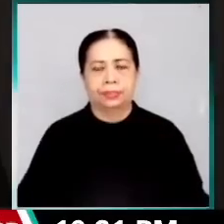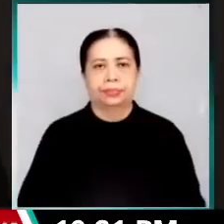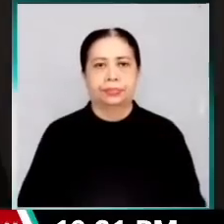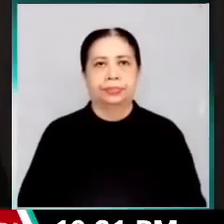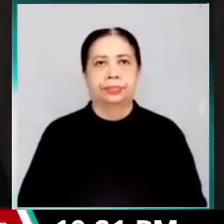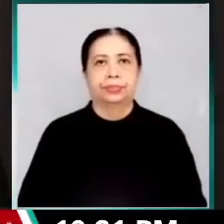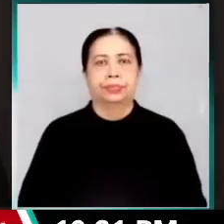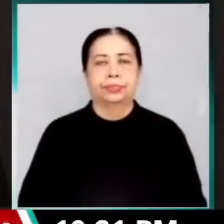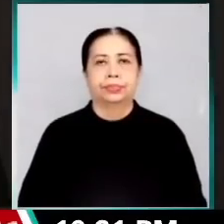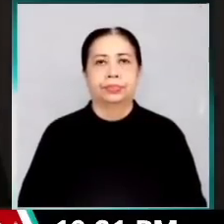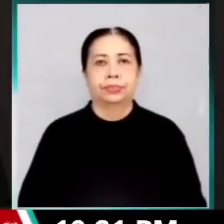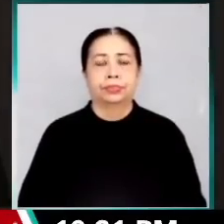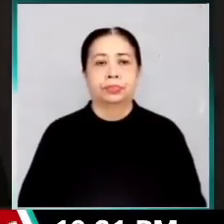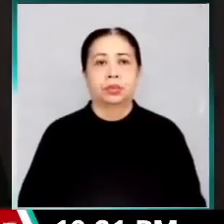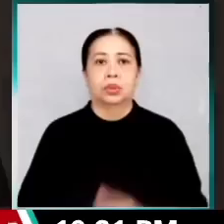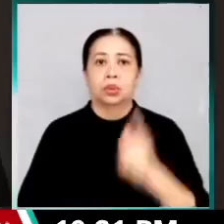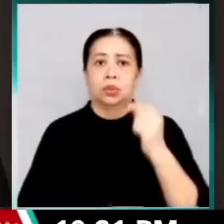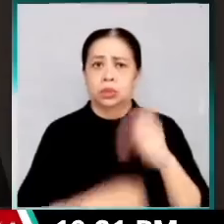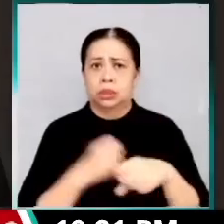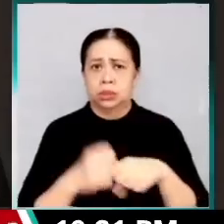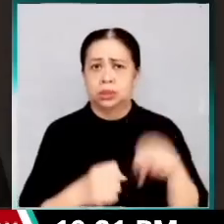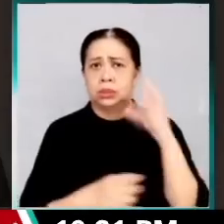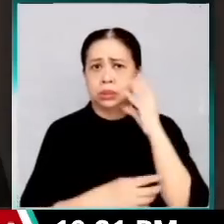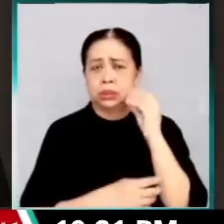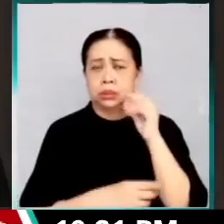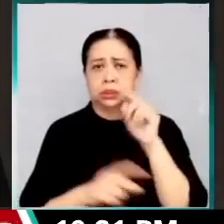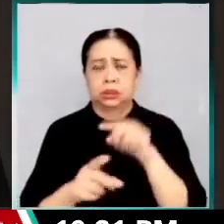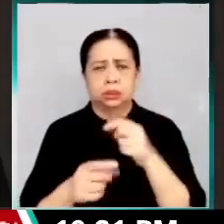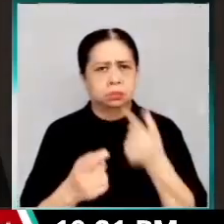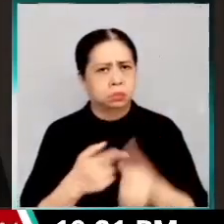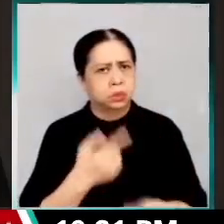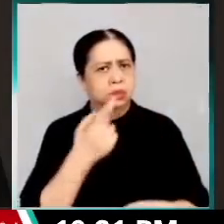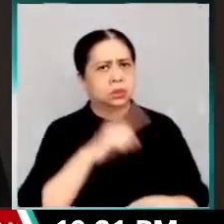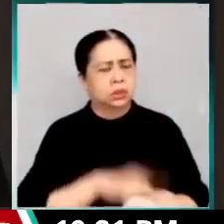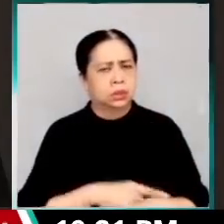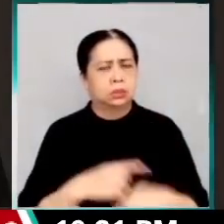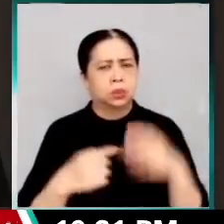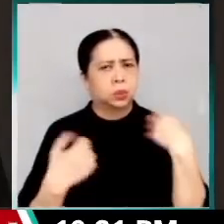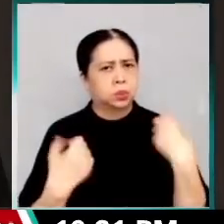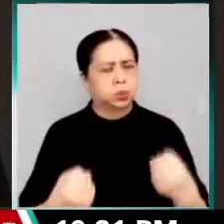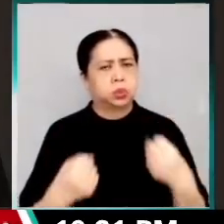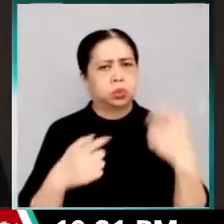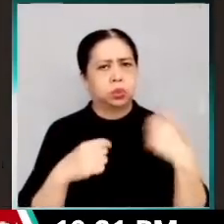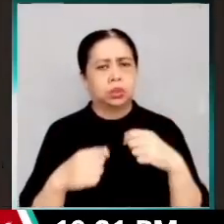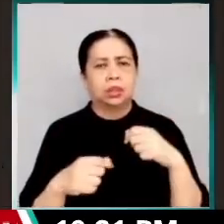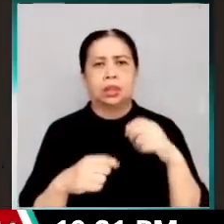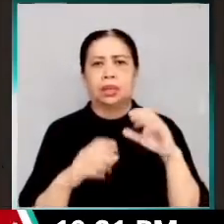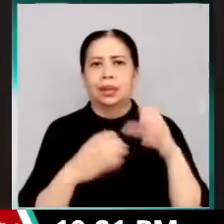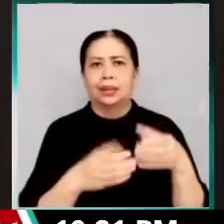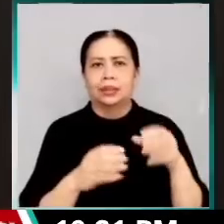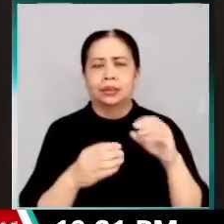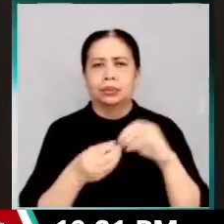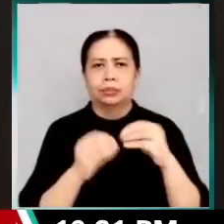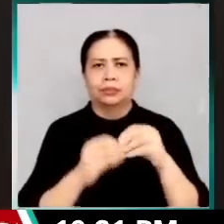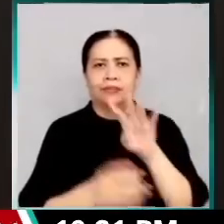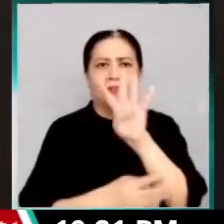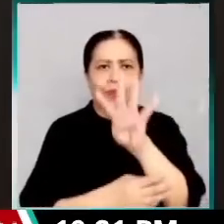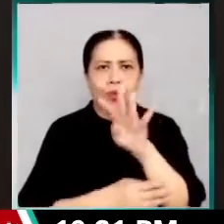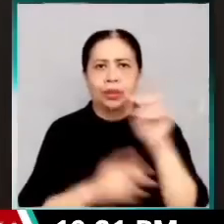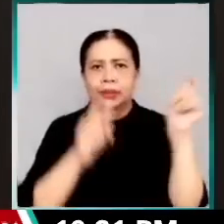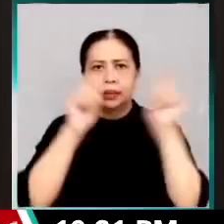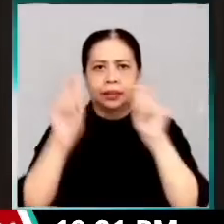Sa dalawang dekadang paninirahan daw niya roon, ngayon niya lang naranasan ang Category 4 typhoon. Habang nasa loob kami ng